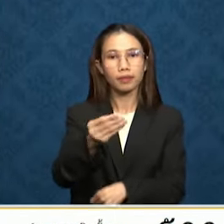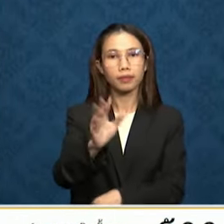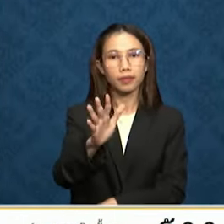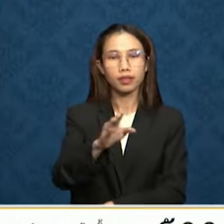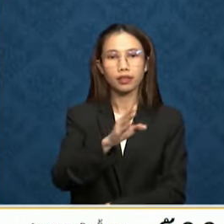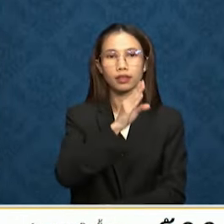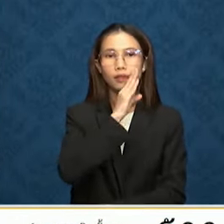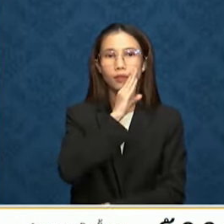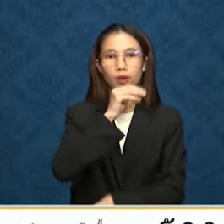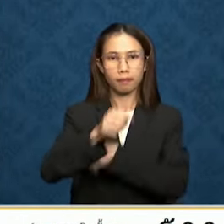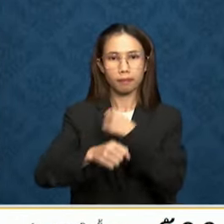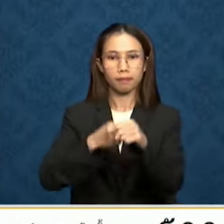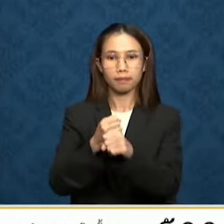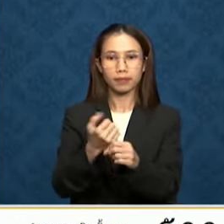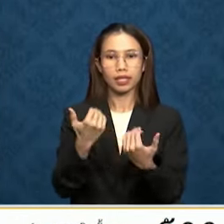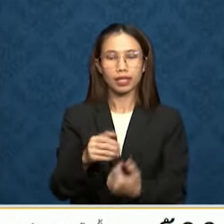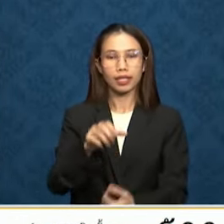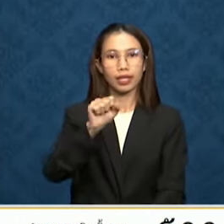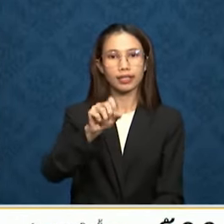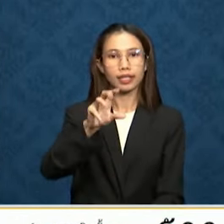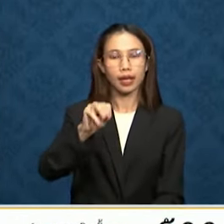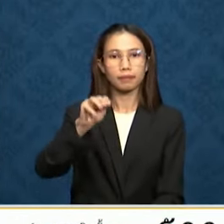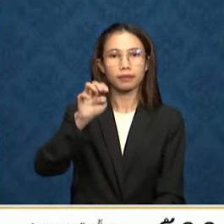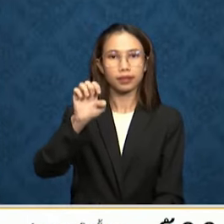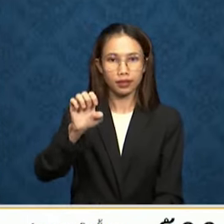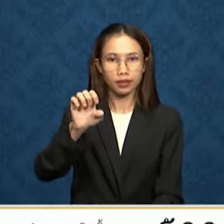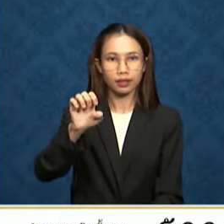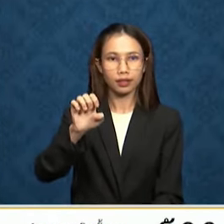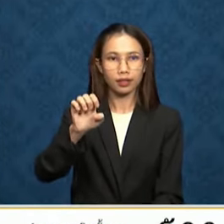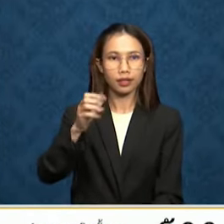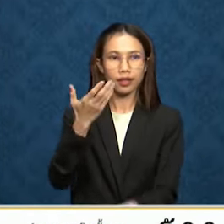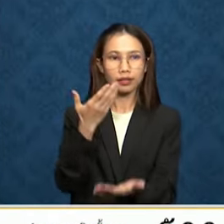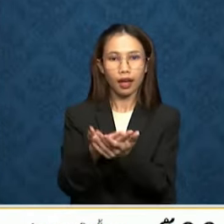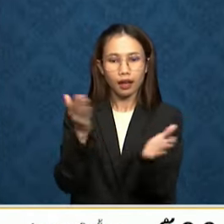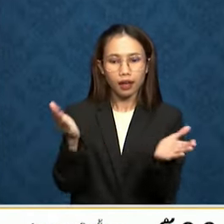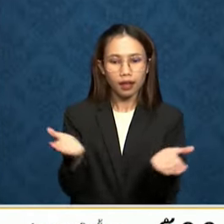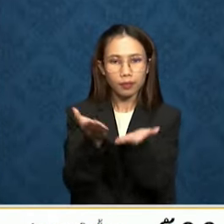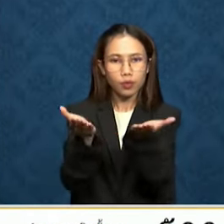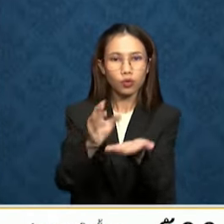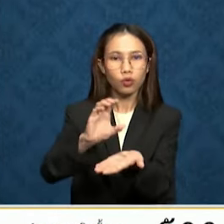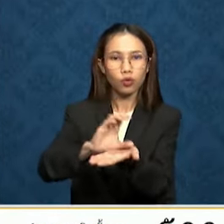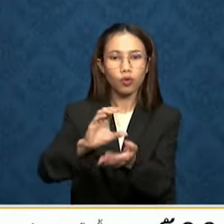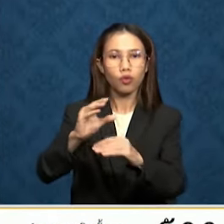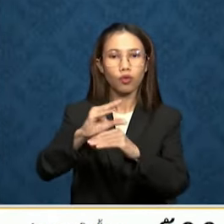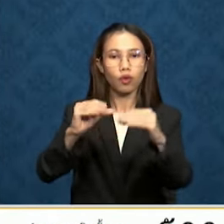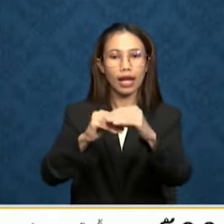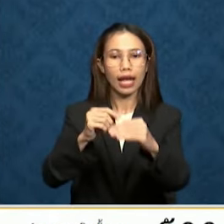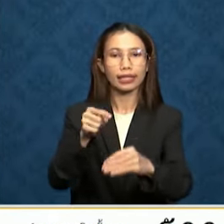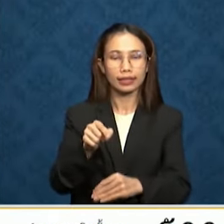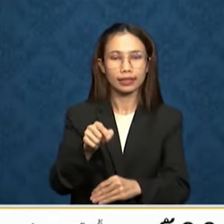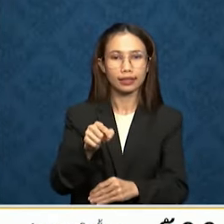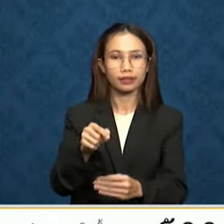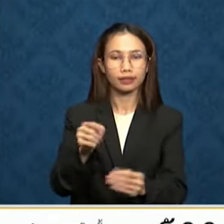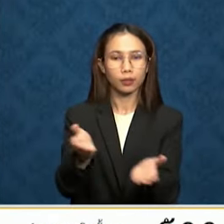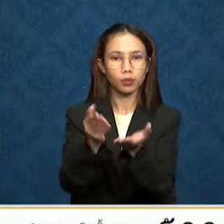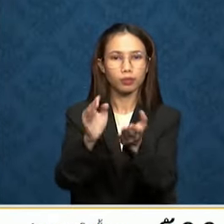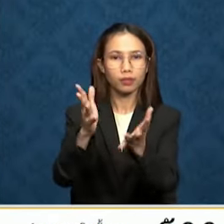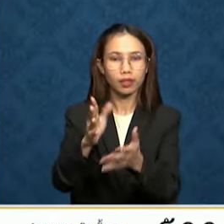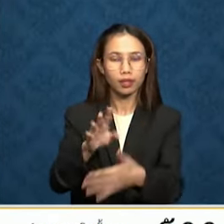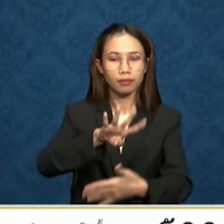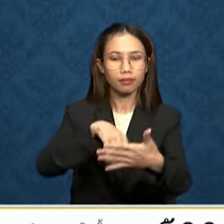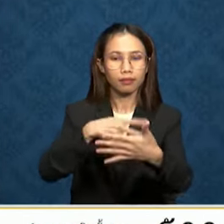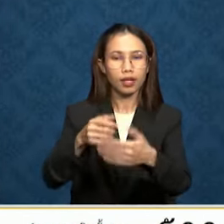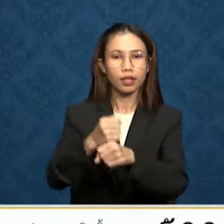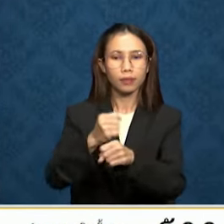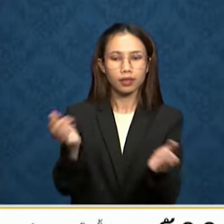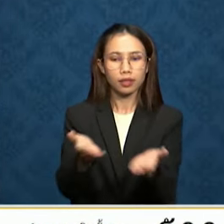ปีนี้นะคะ SMEไม่ได้รับการสนับสนุนในโครงการนี้และนโยบายสนับสนุน